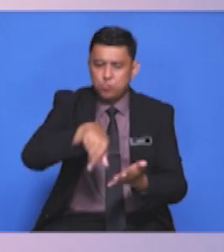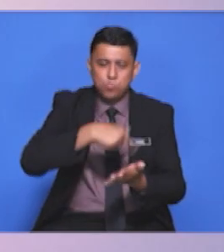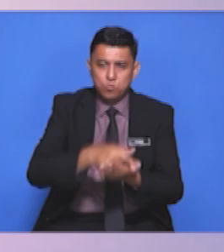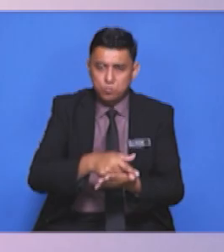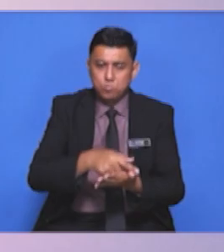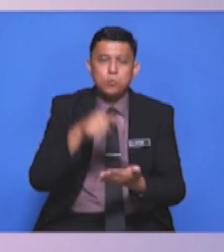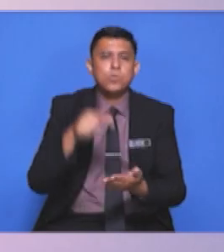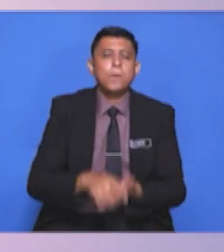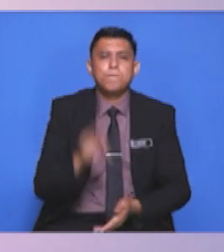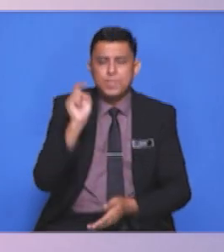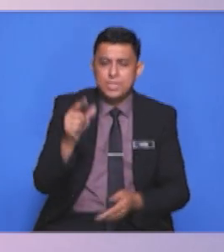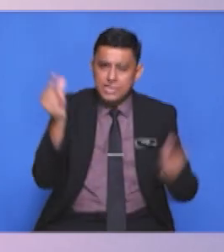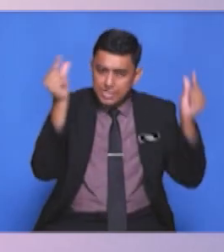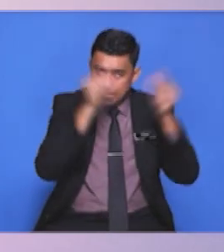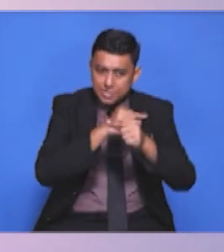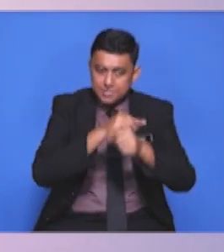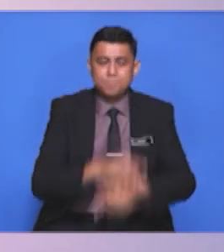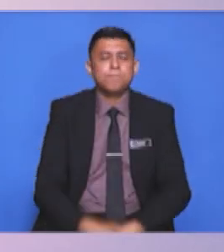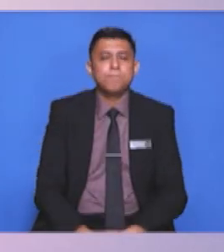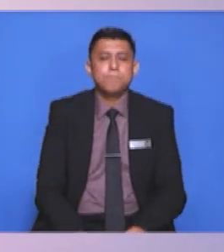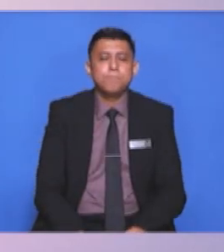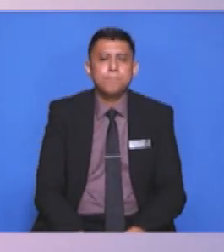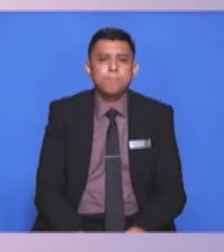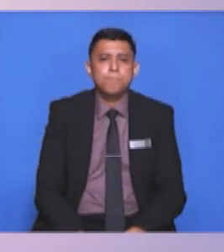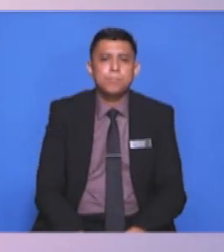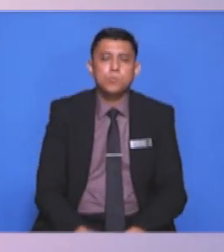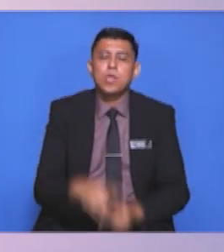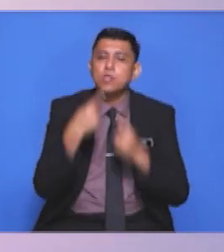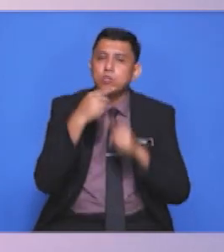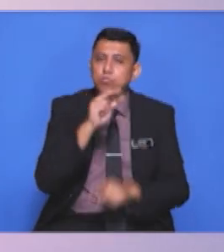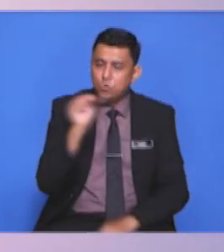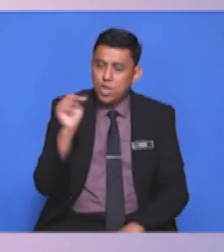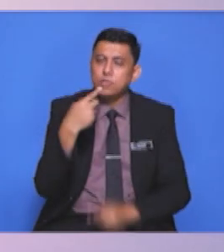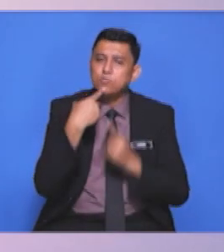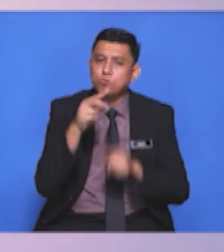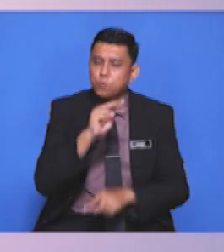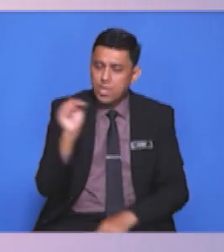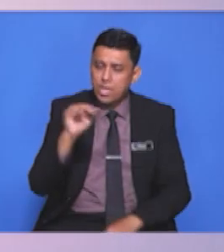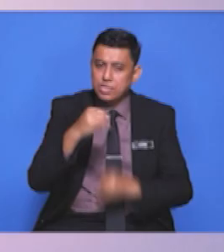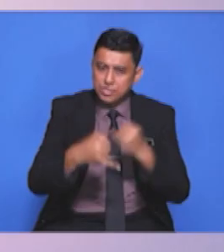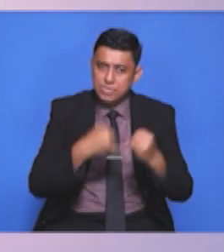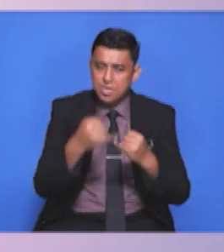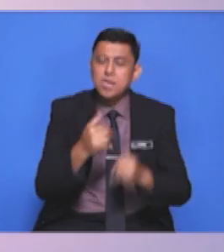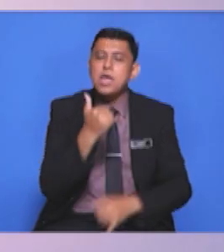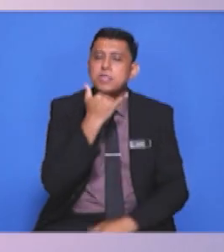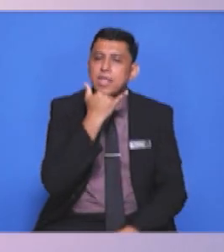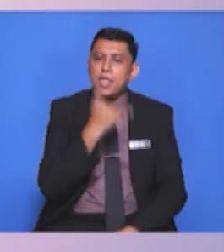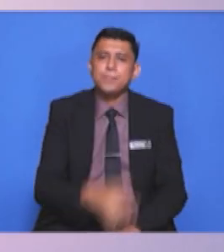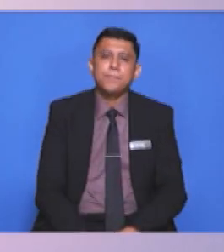perlu digandengkan maka suruhan suruhanjaya salah